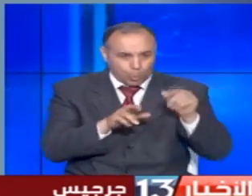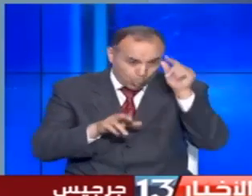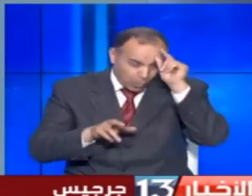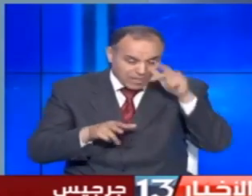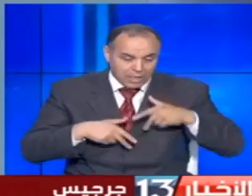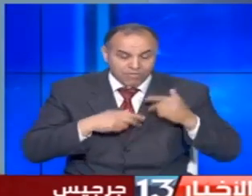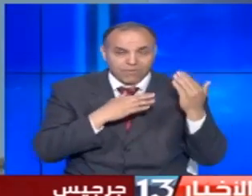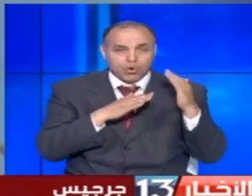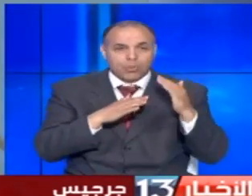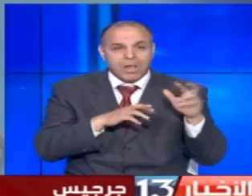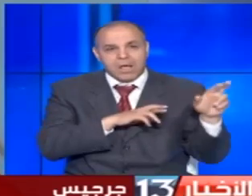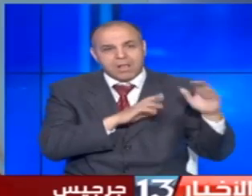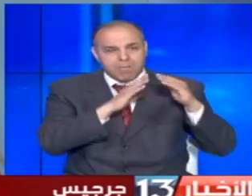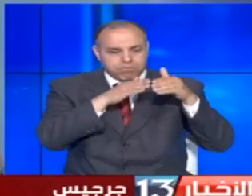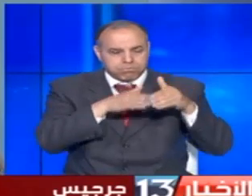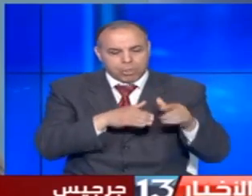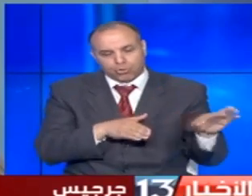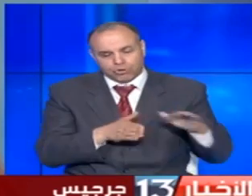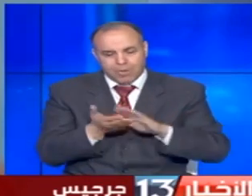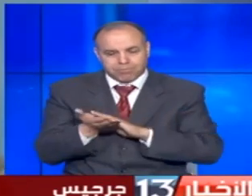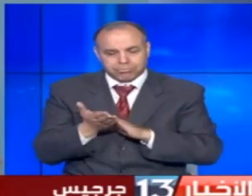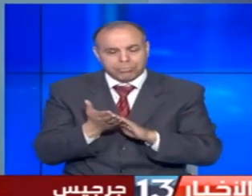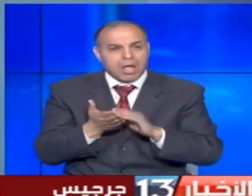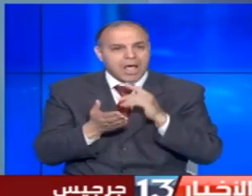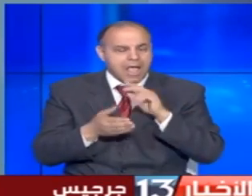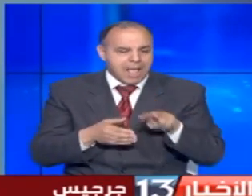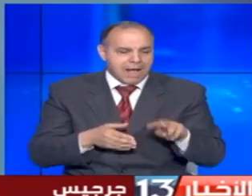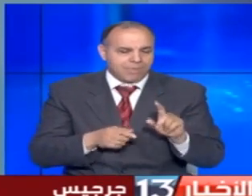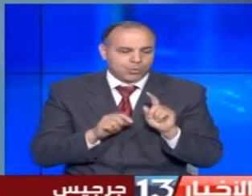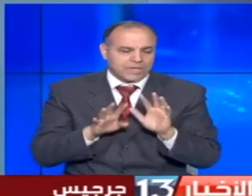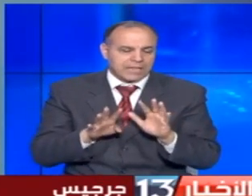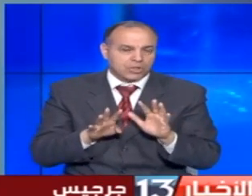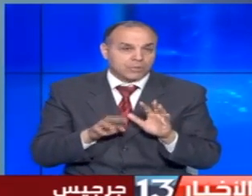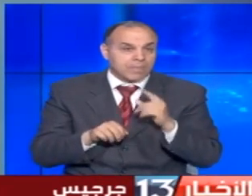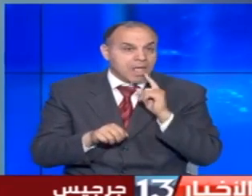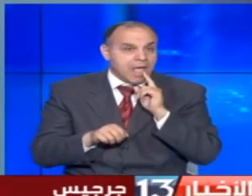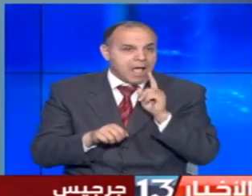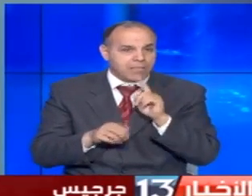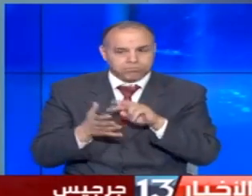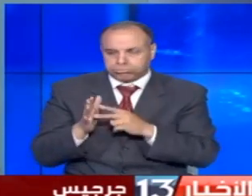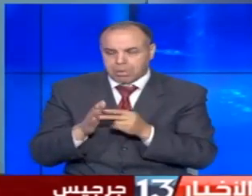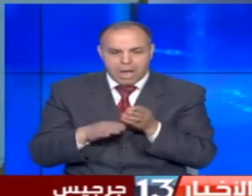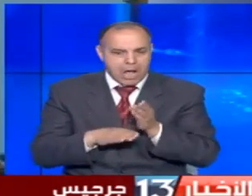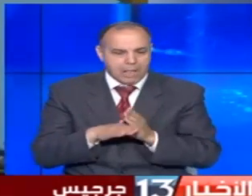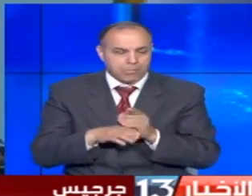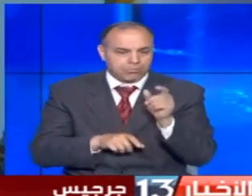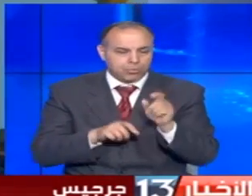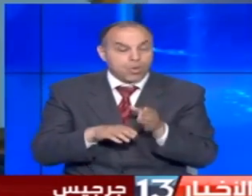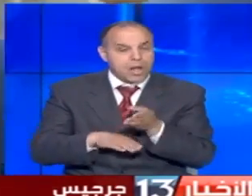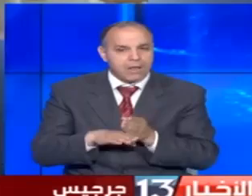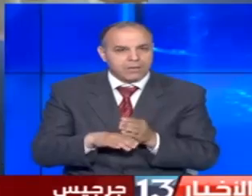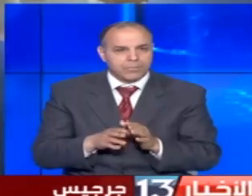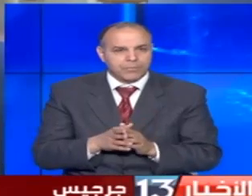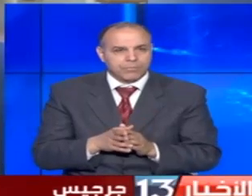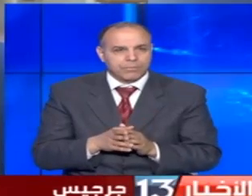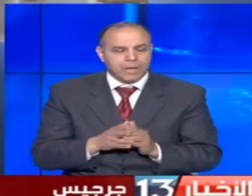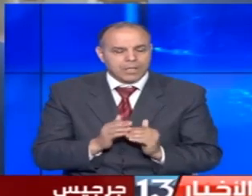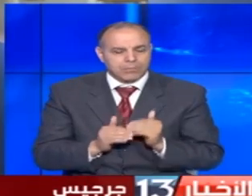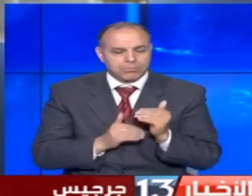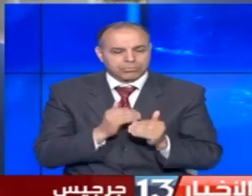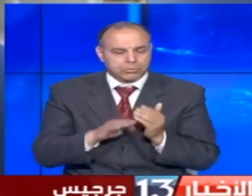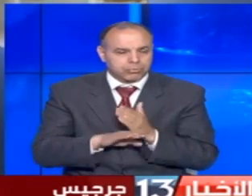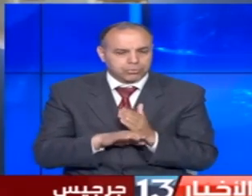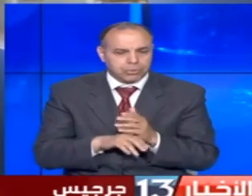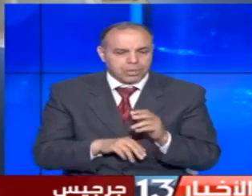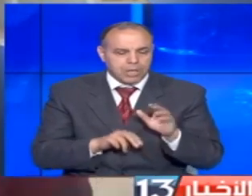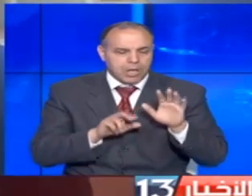المهاجرين عبر هذا الميناء صافه 2019 لوجستيا وبشريا بالنسبه تقدم الانجاز في